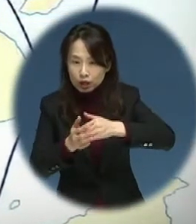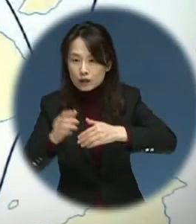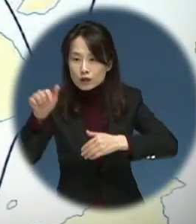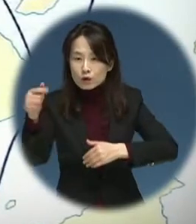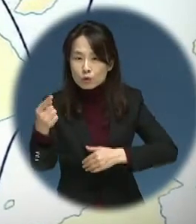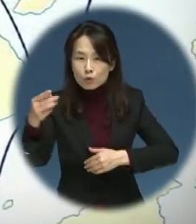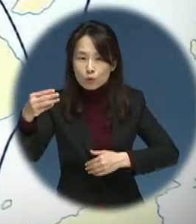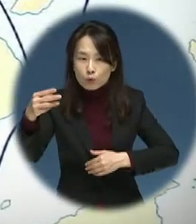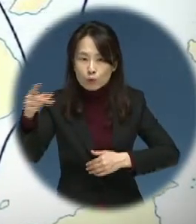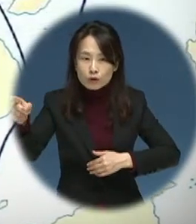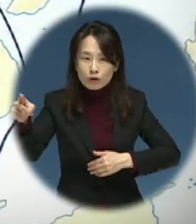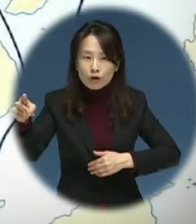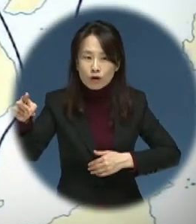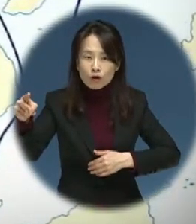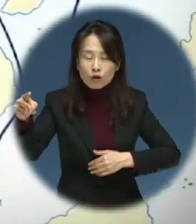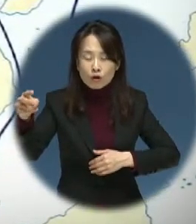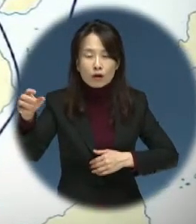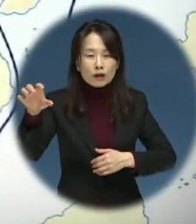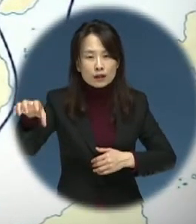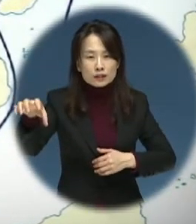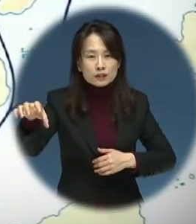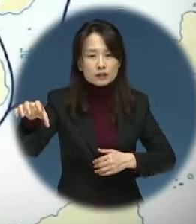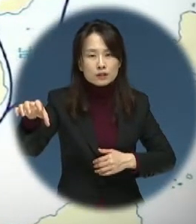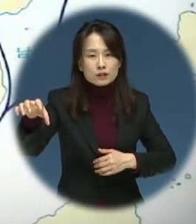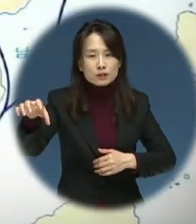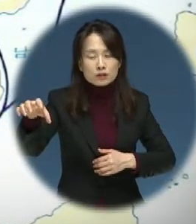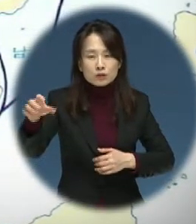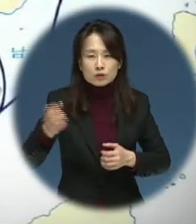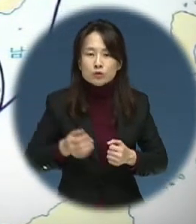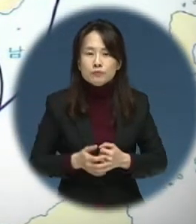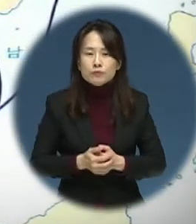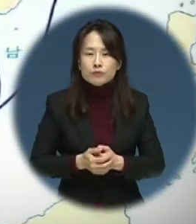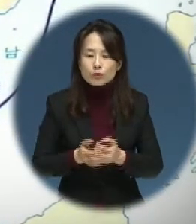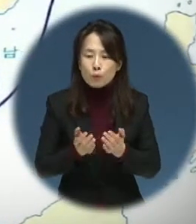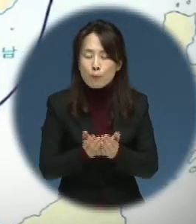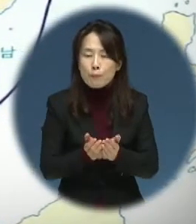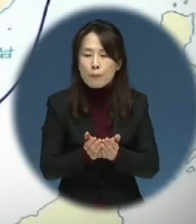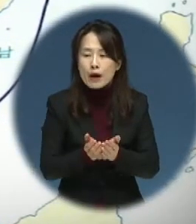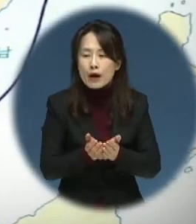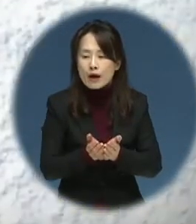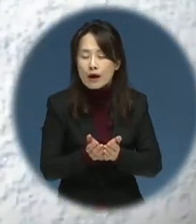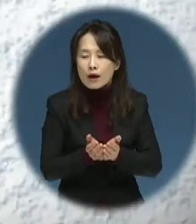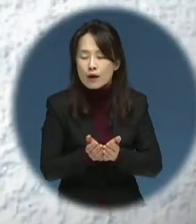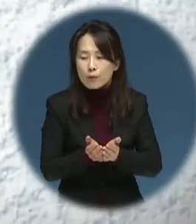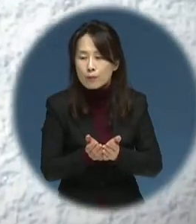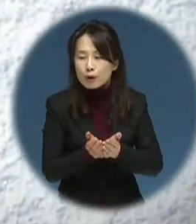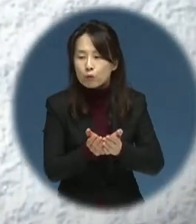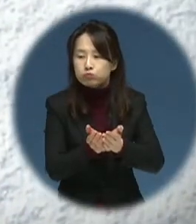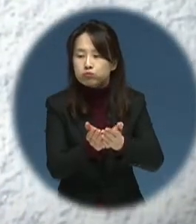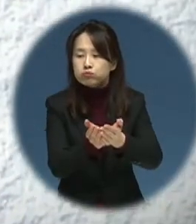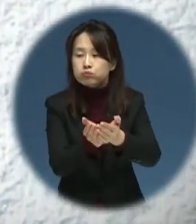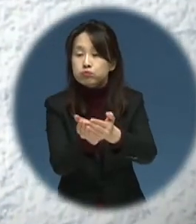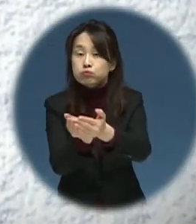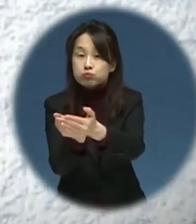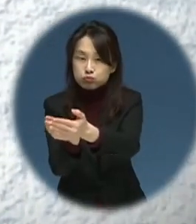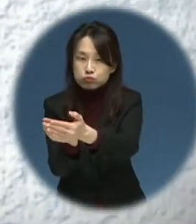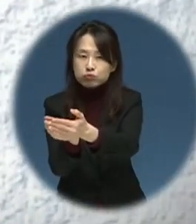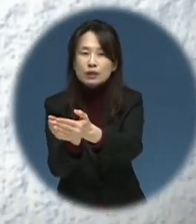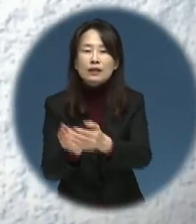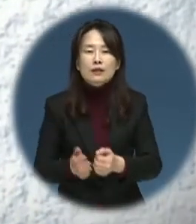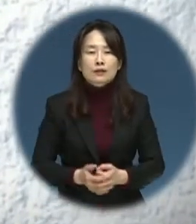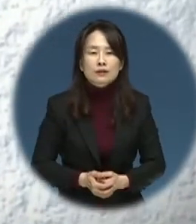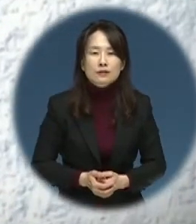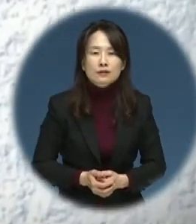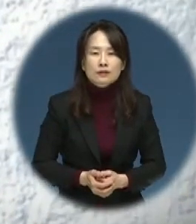거의 없었습니다. 이제 갈등 관계였기 때문에 또 코스트가 많이 먹히기 때문에 배로. 네, 그래서 수양제가